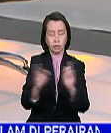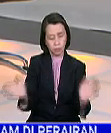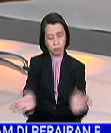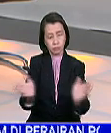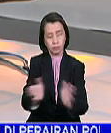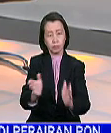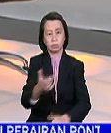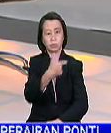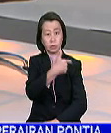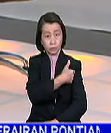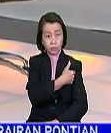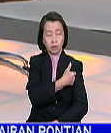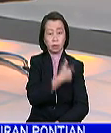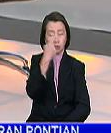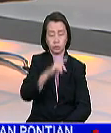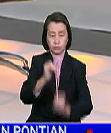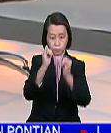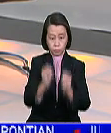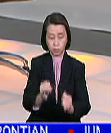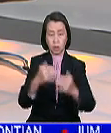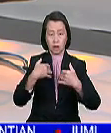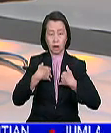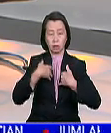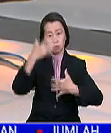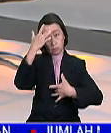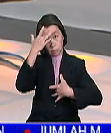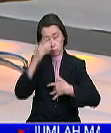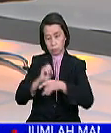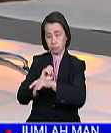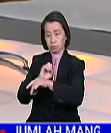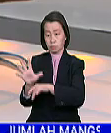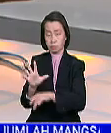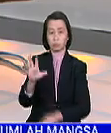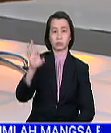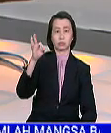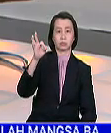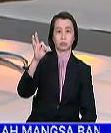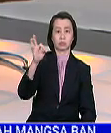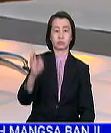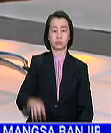pengambilan suntikan berkenaan bagi individu yang pernah dijangkiti COVID-19.